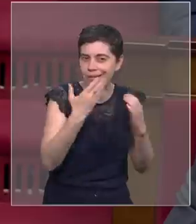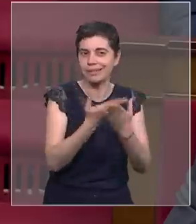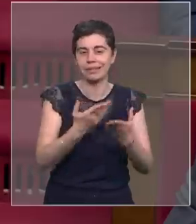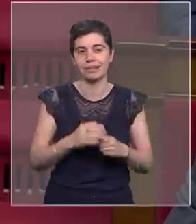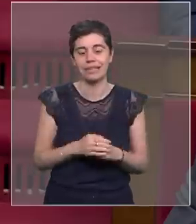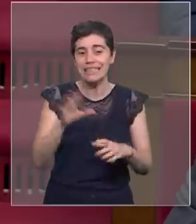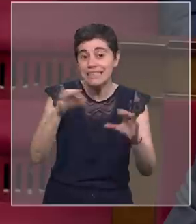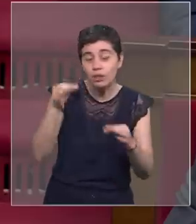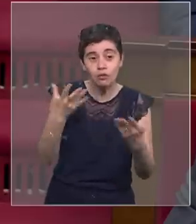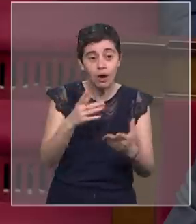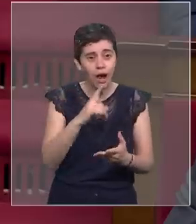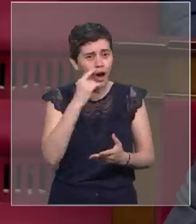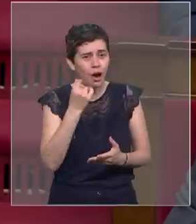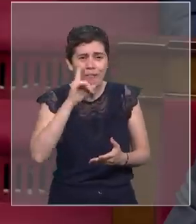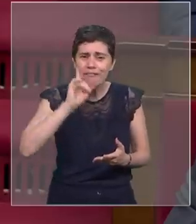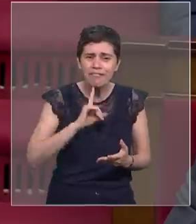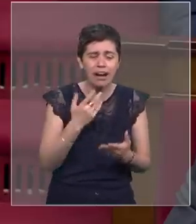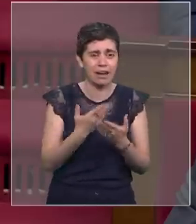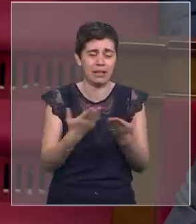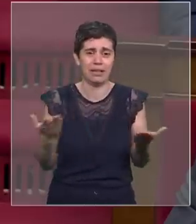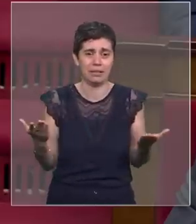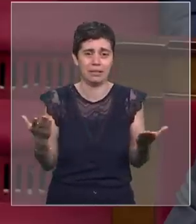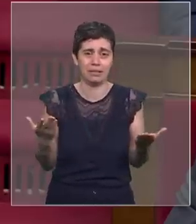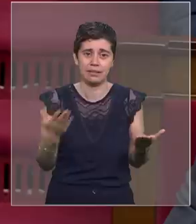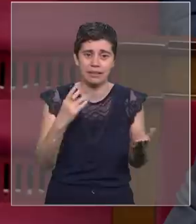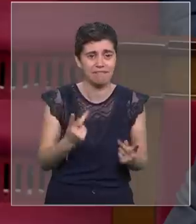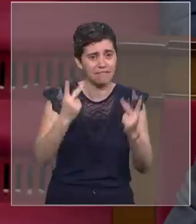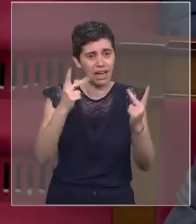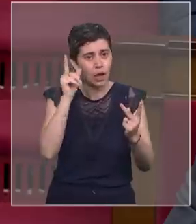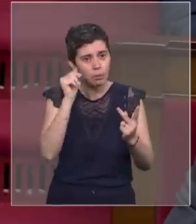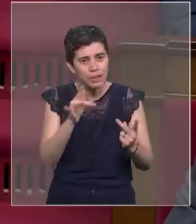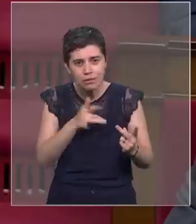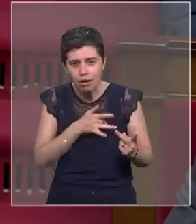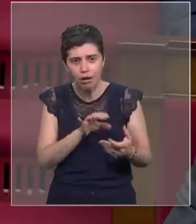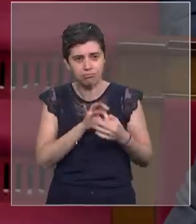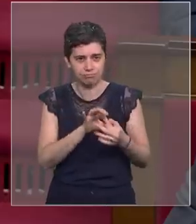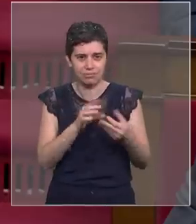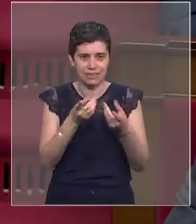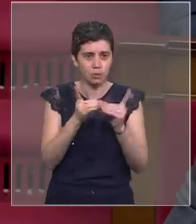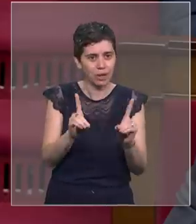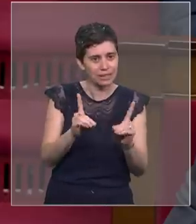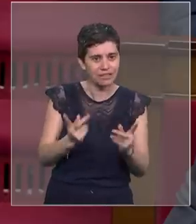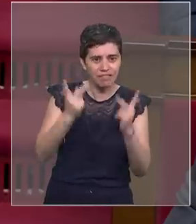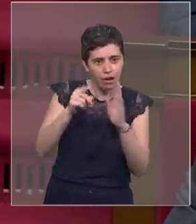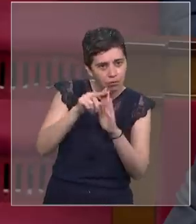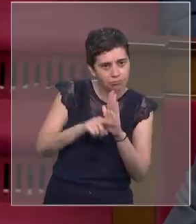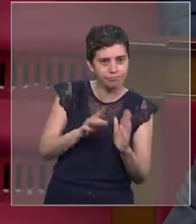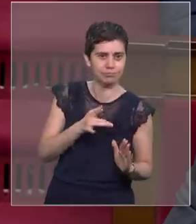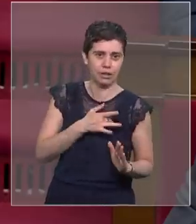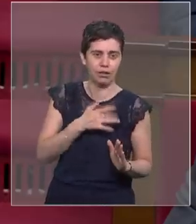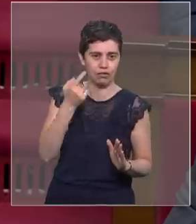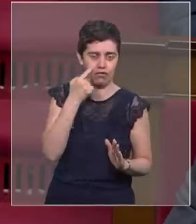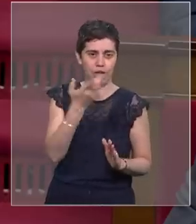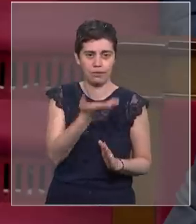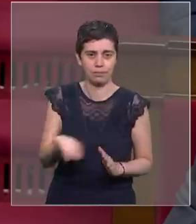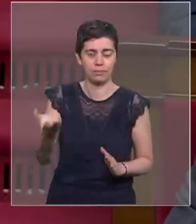découvrir des hommes et des femmes, tous attachés aux valeurs de la République, aux valeurs de la démocratie. Alors,